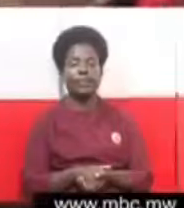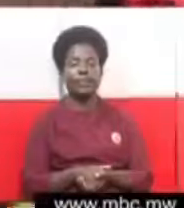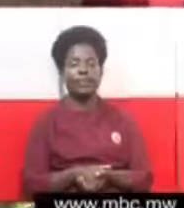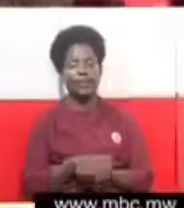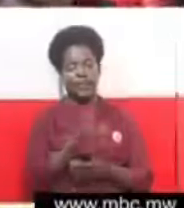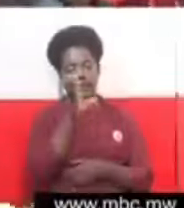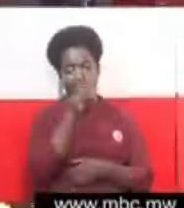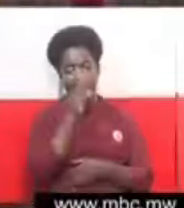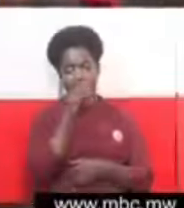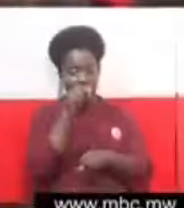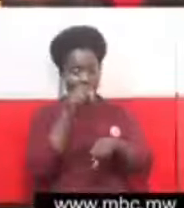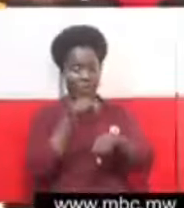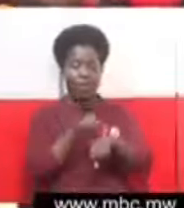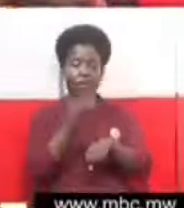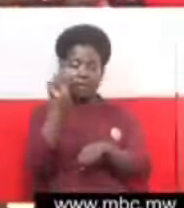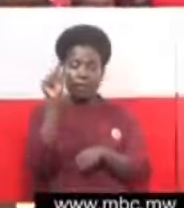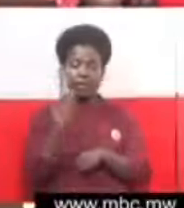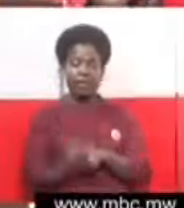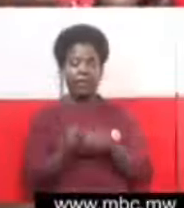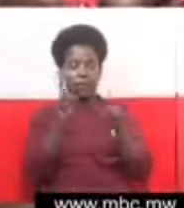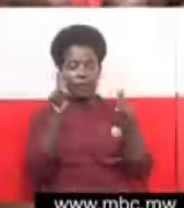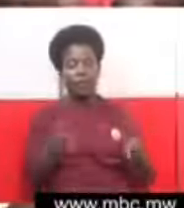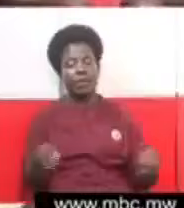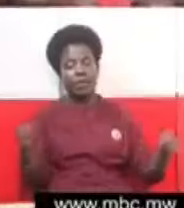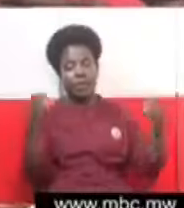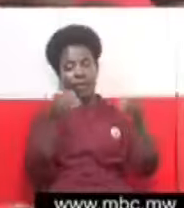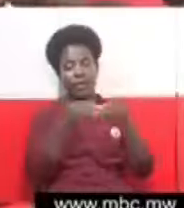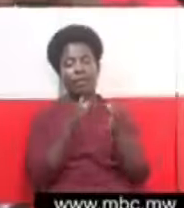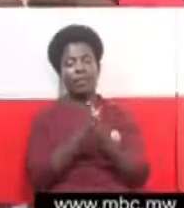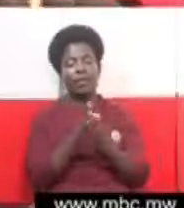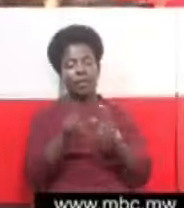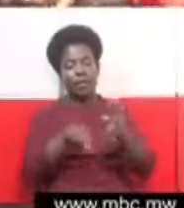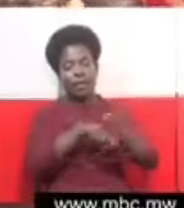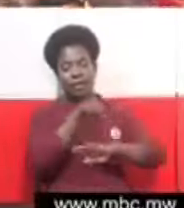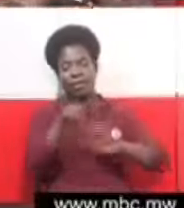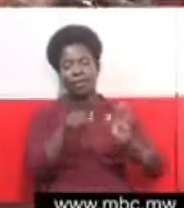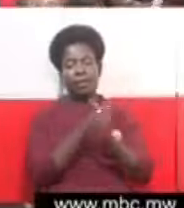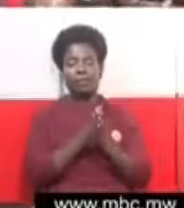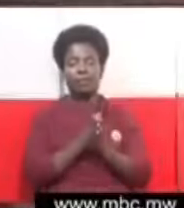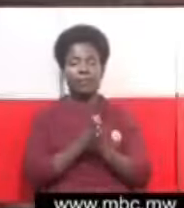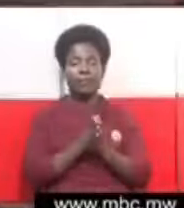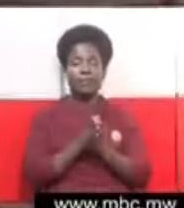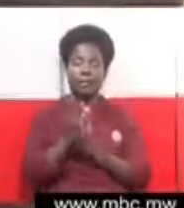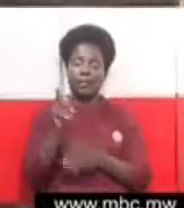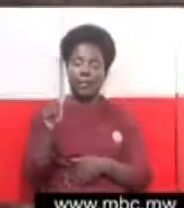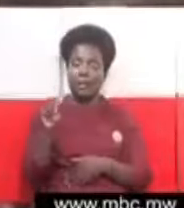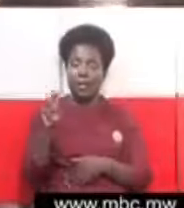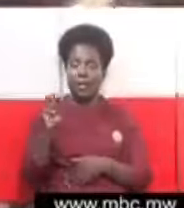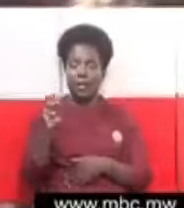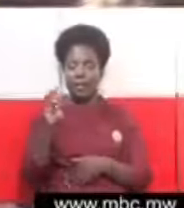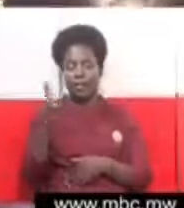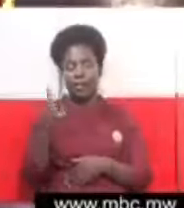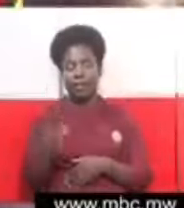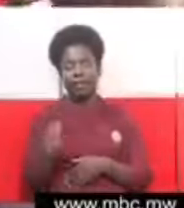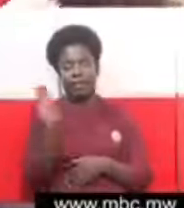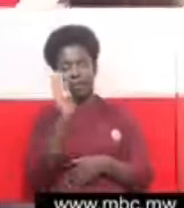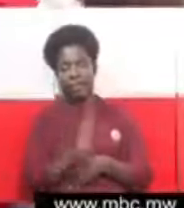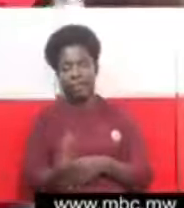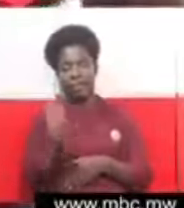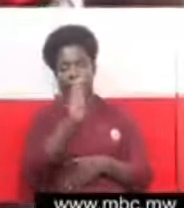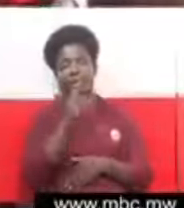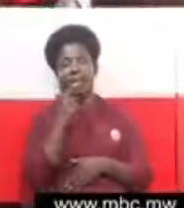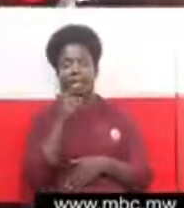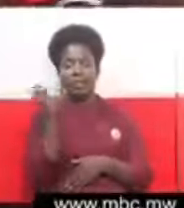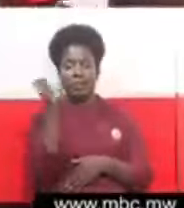Walankhula kwa nthawi yochepa kwa anthu omwe anasonkhana pa roundabout yakameza ku Blantyre, Dr. Michael Usi anati president